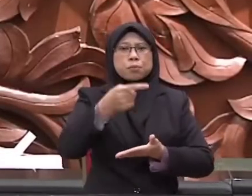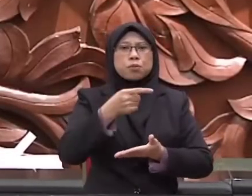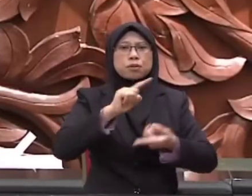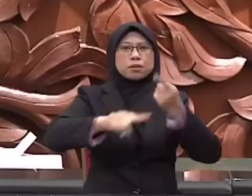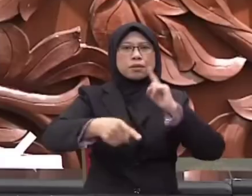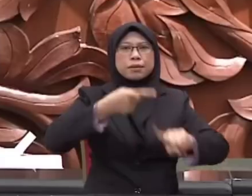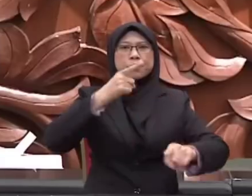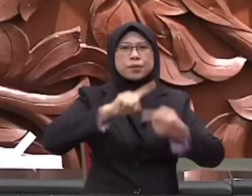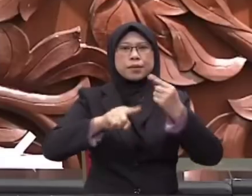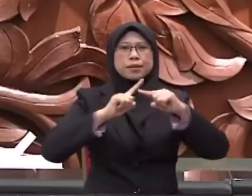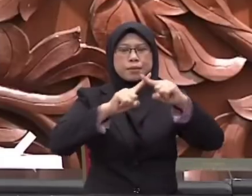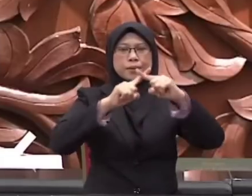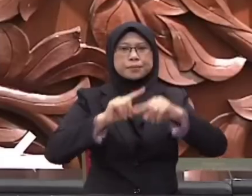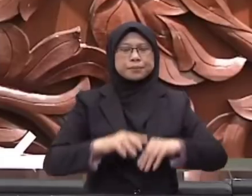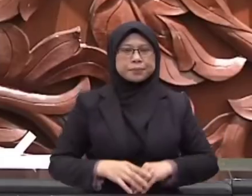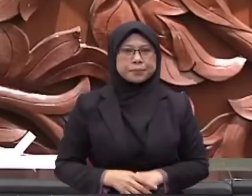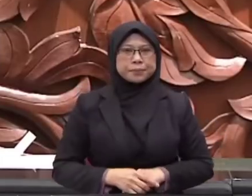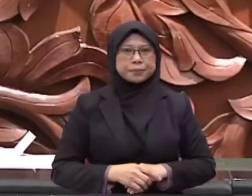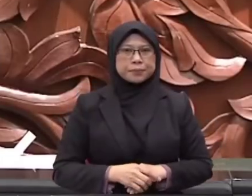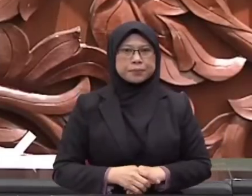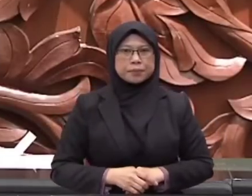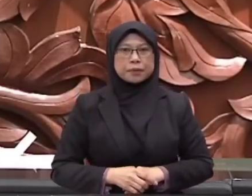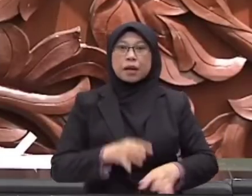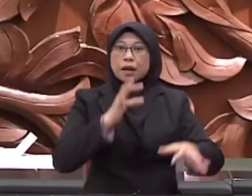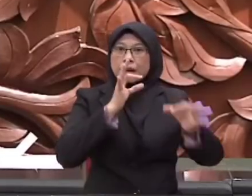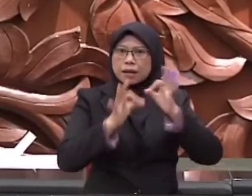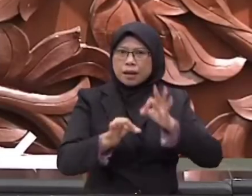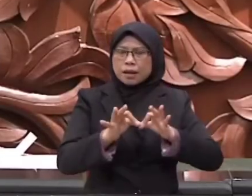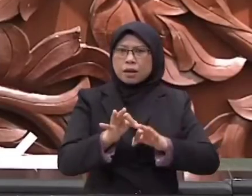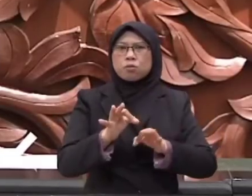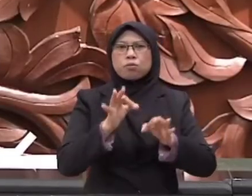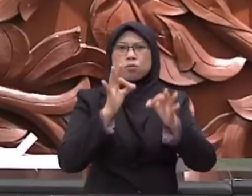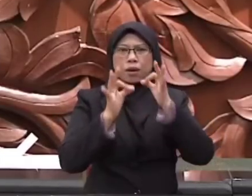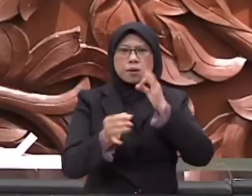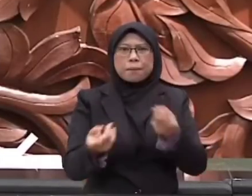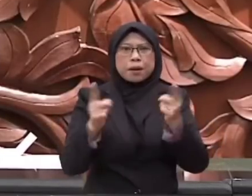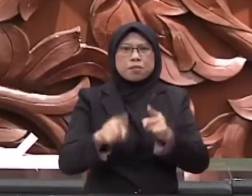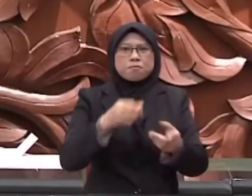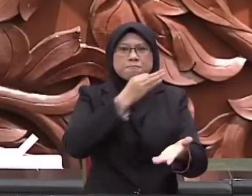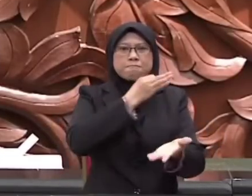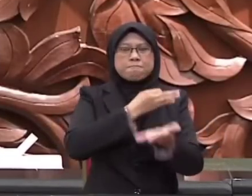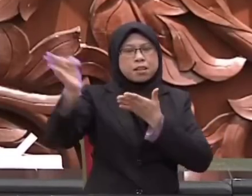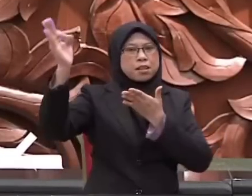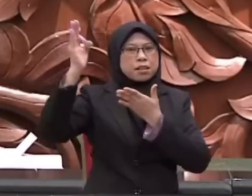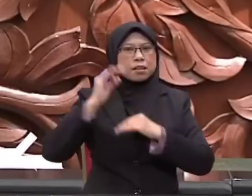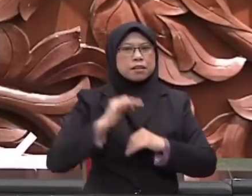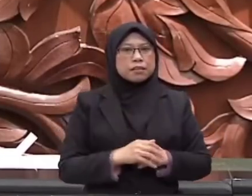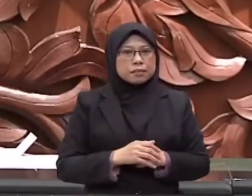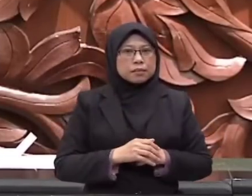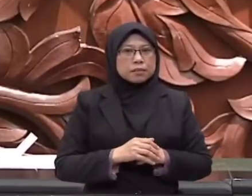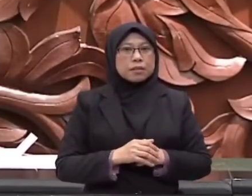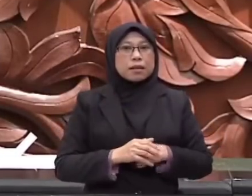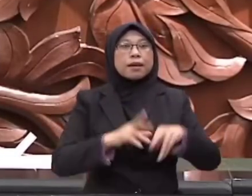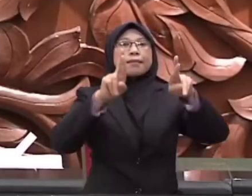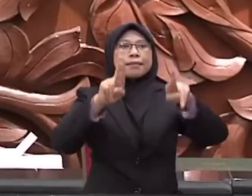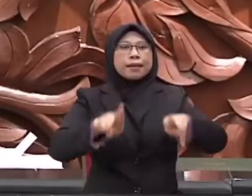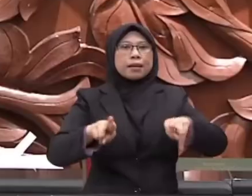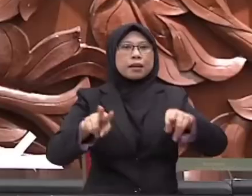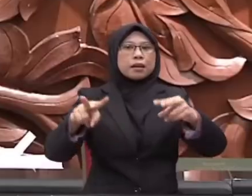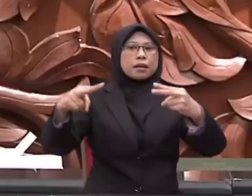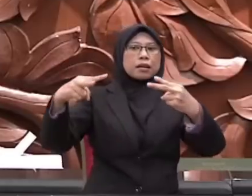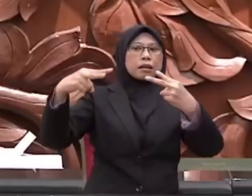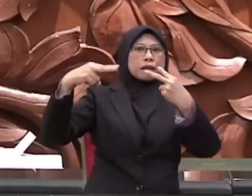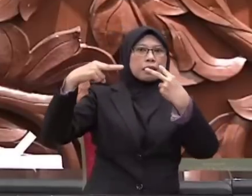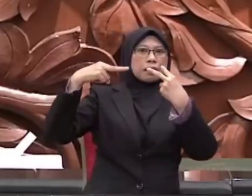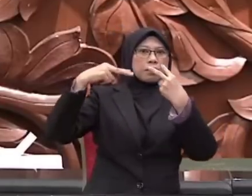oleh kawan-kawan kita dalam Dewan ini. Kalau saya kiranya gagal, maka rakyat sedang tengok